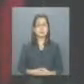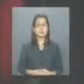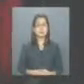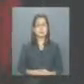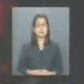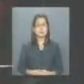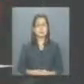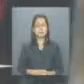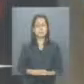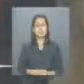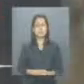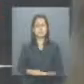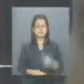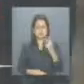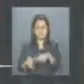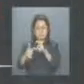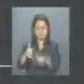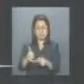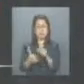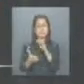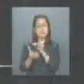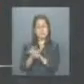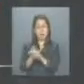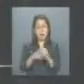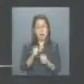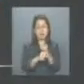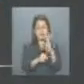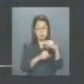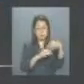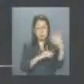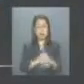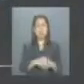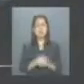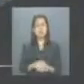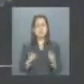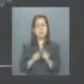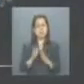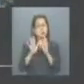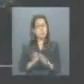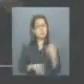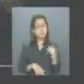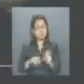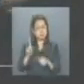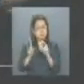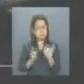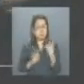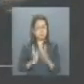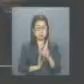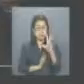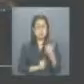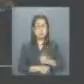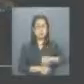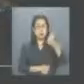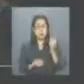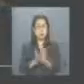แพทริเซียบัตเลอร์คู่สามีภรรยาวัยเกษียณจากรัฐอิลลินอยซึ่งเป็น1ใน3ผู้ถูกรางวัลลอตเตอรี่เมกเดอะมิลเลียน